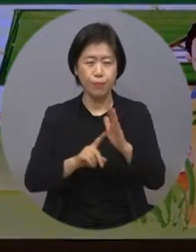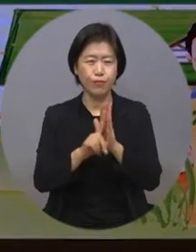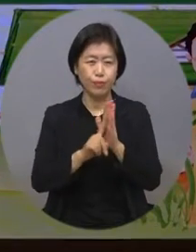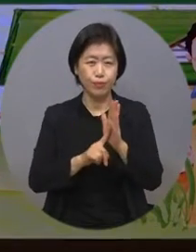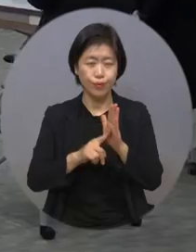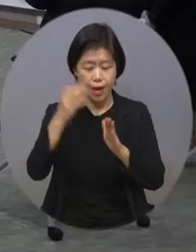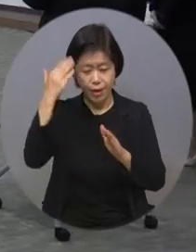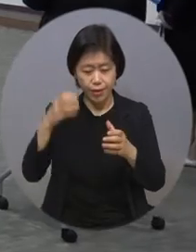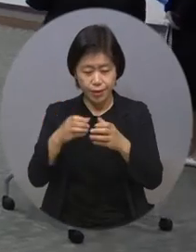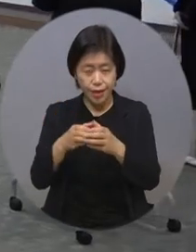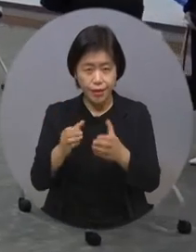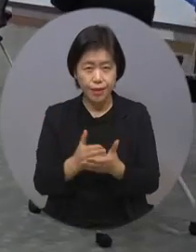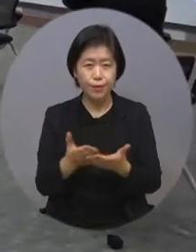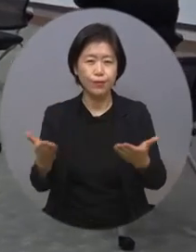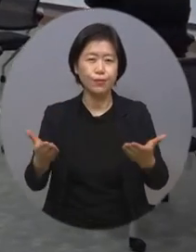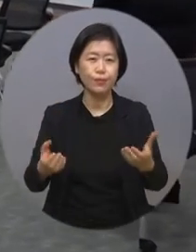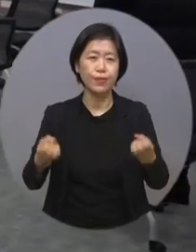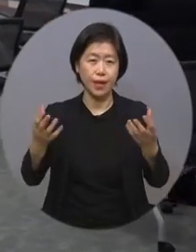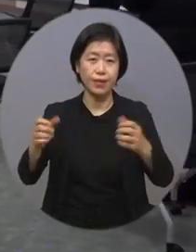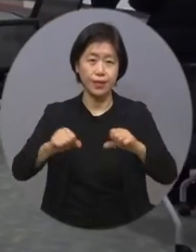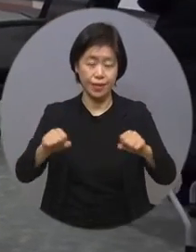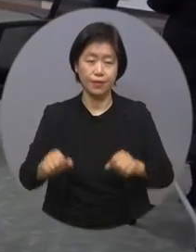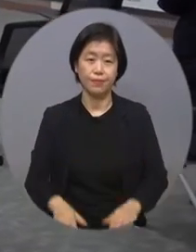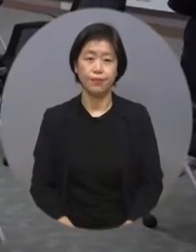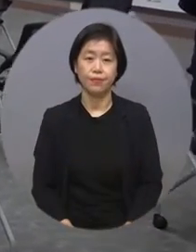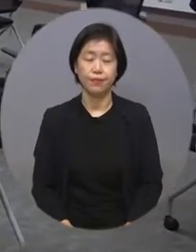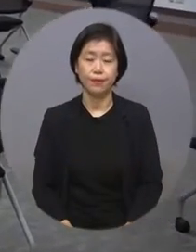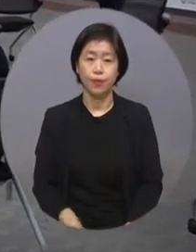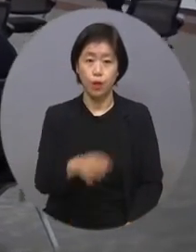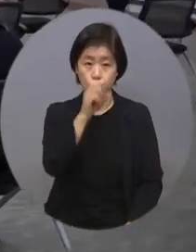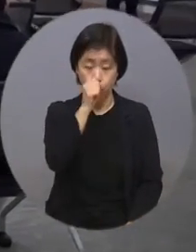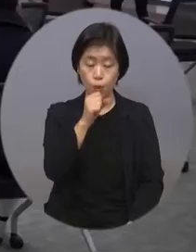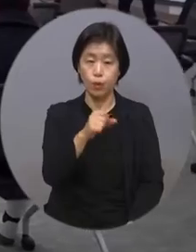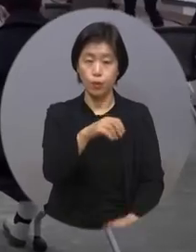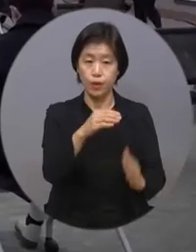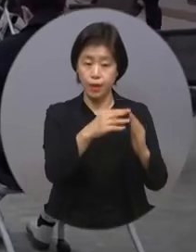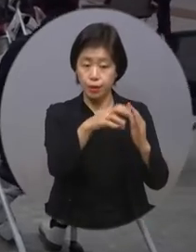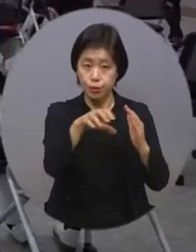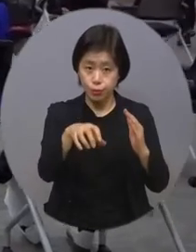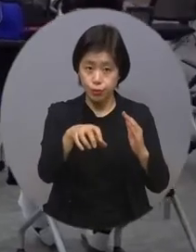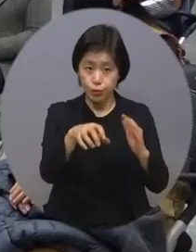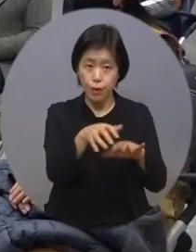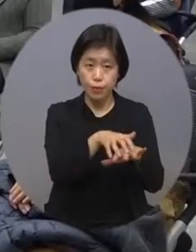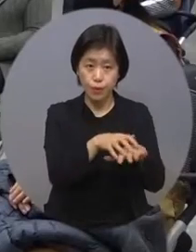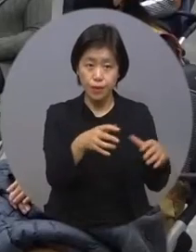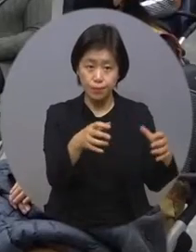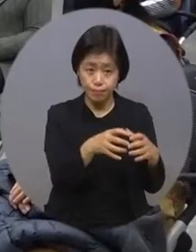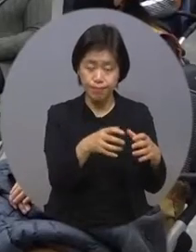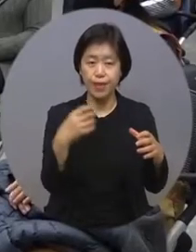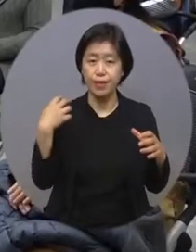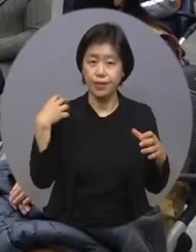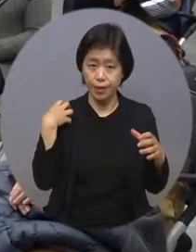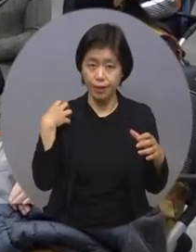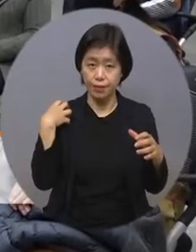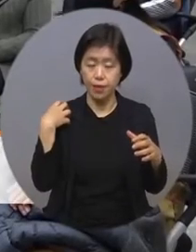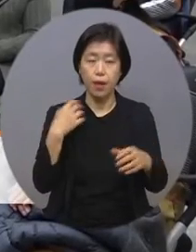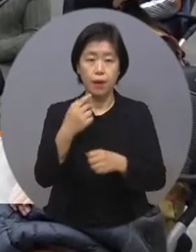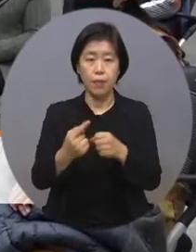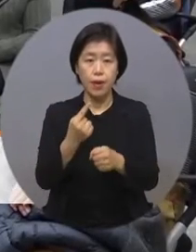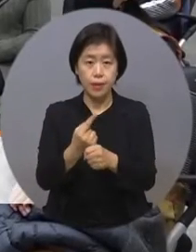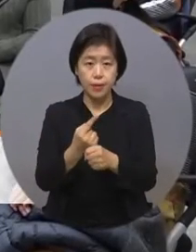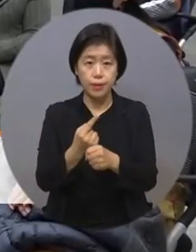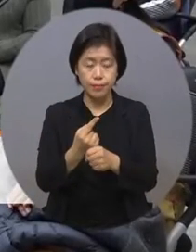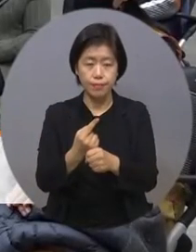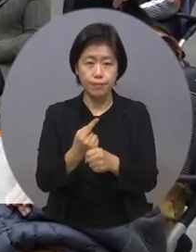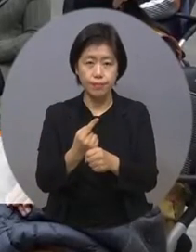열렸습니다. 좋은 이웃이 주관한 이날 행사는 매년 연말 연시를 맞아 주변 저소득층 가정에게 2만